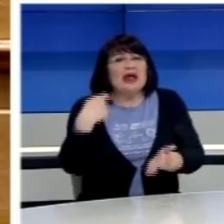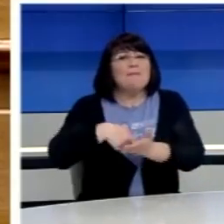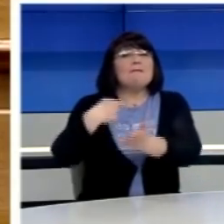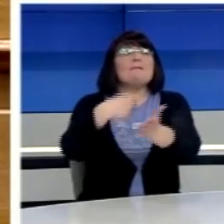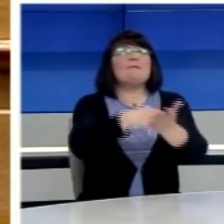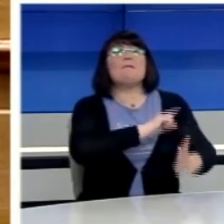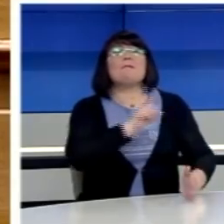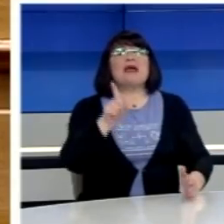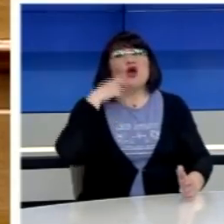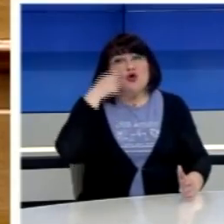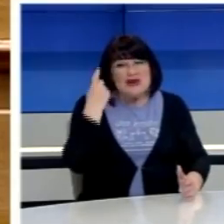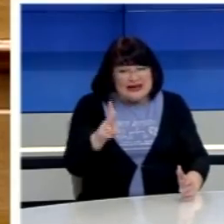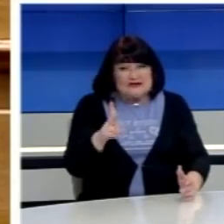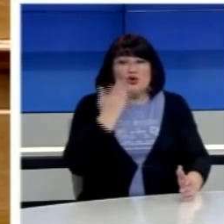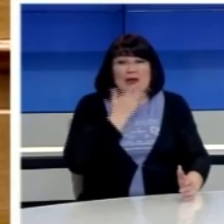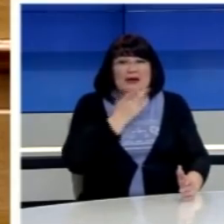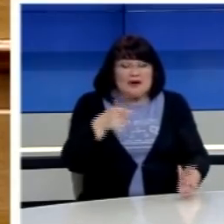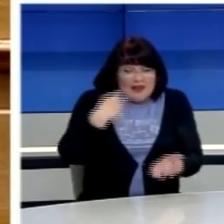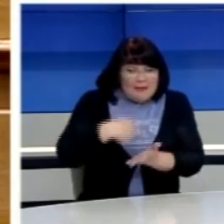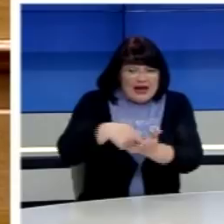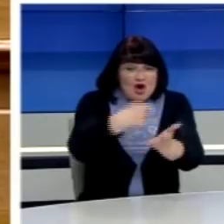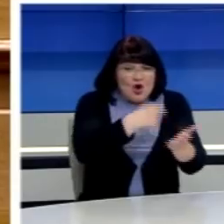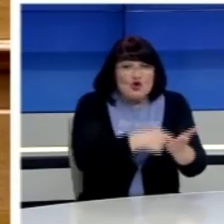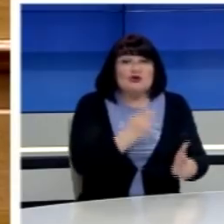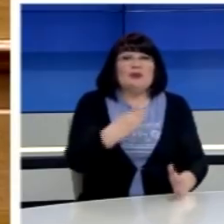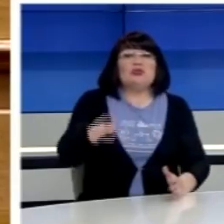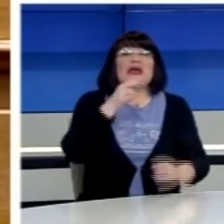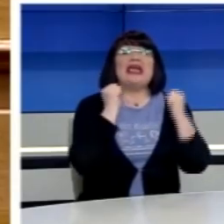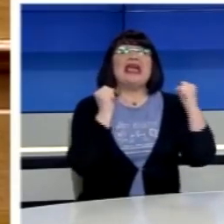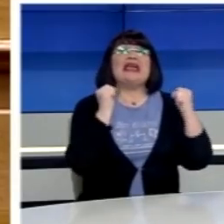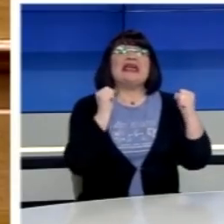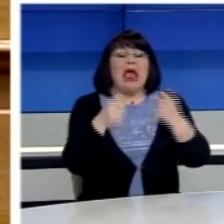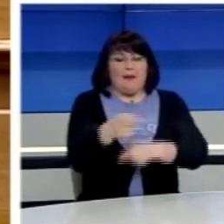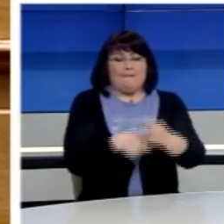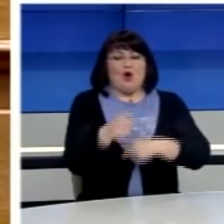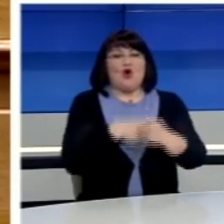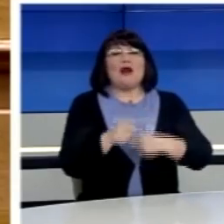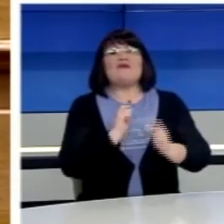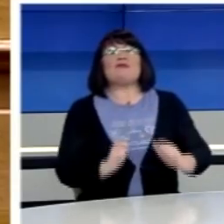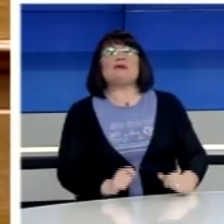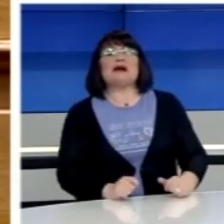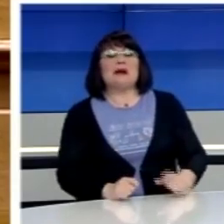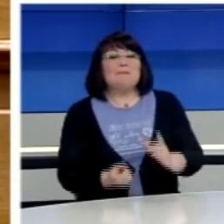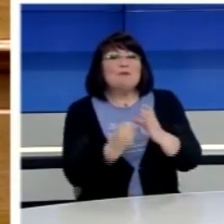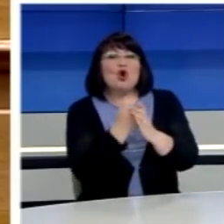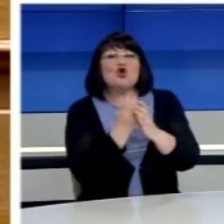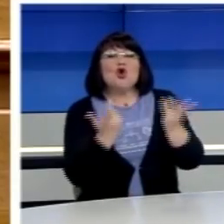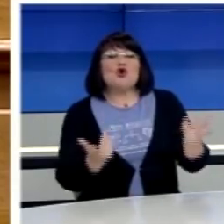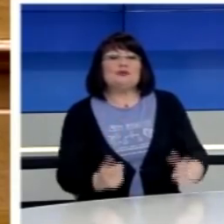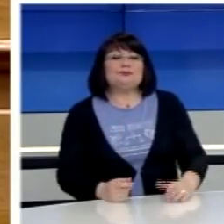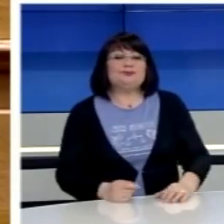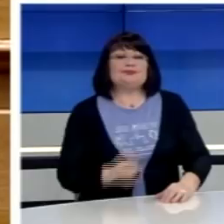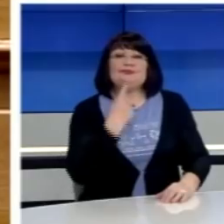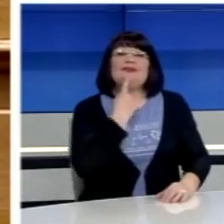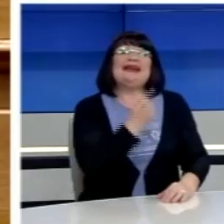απληρωσιά των γονιών των μαθητών εκτινάσσονται, όταν η υγεία γίνεται εμπόρευμα. Αυτό το σύγχρονο